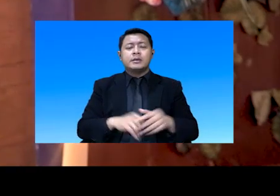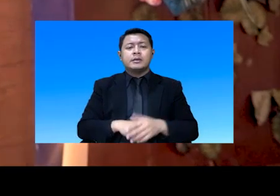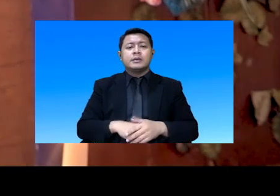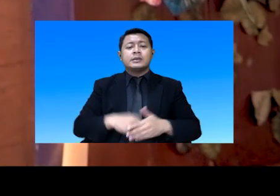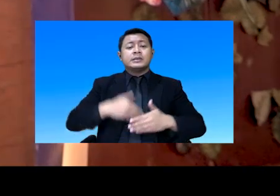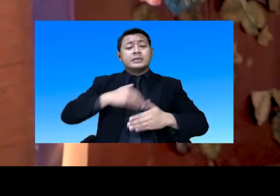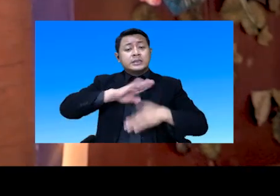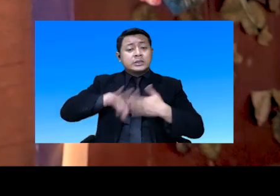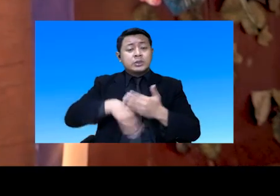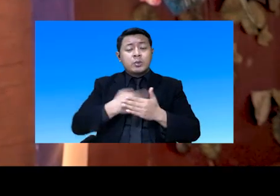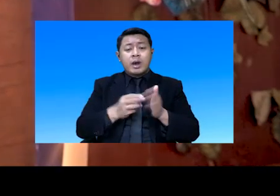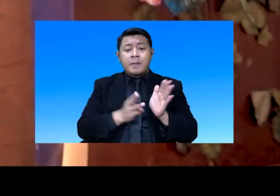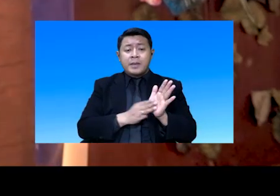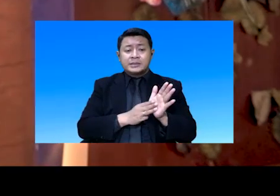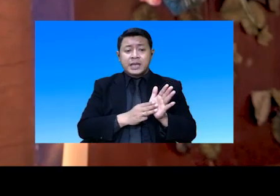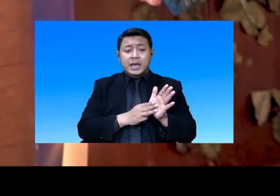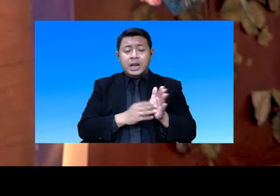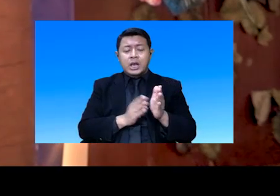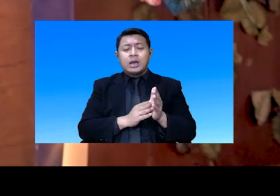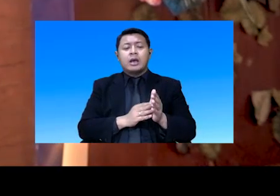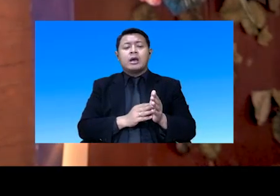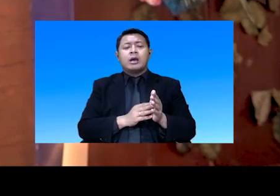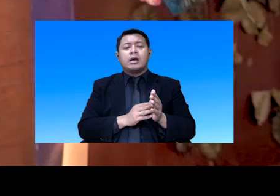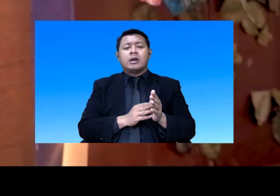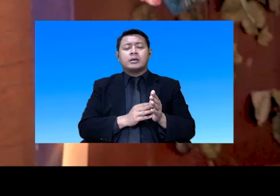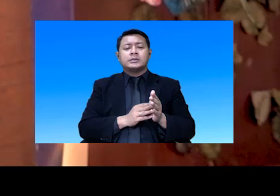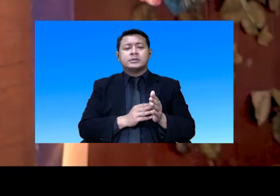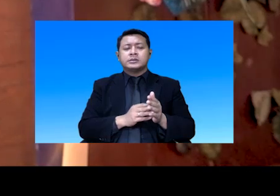setiap perkara itu kalau tidak kita permasalahkan gak jadi masalah.